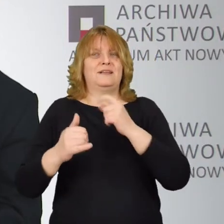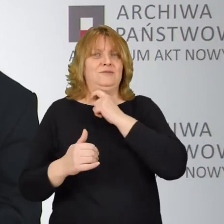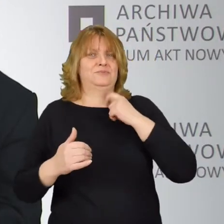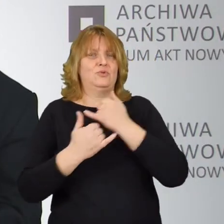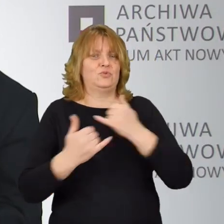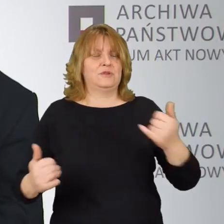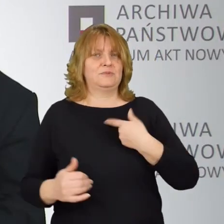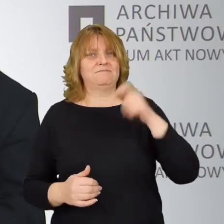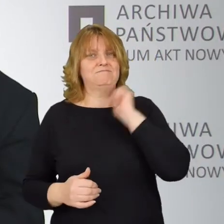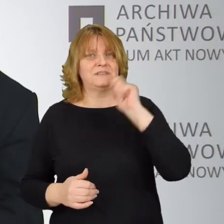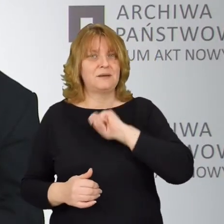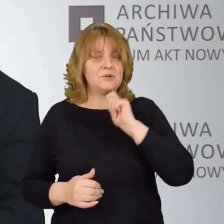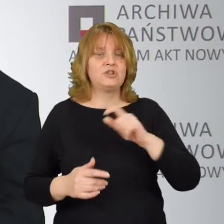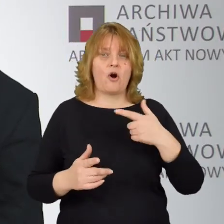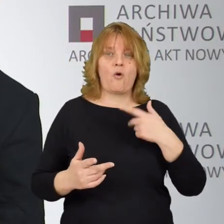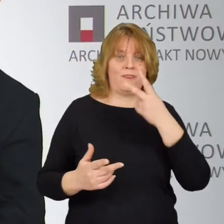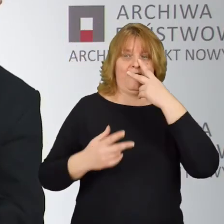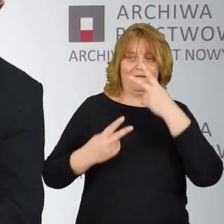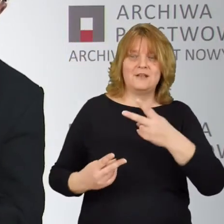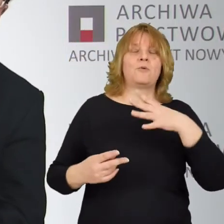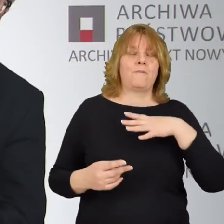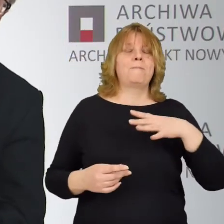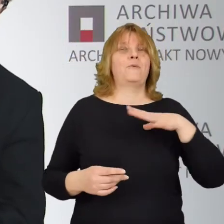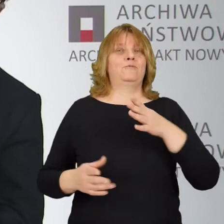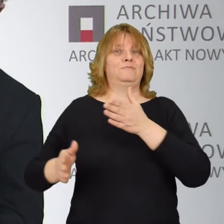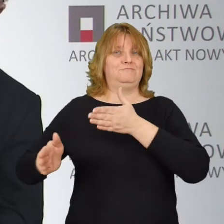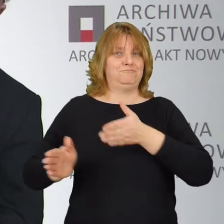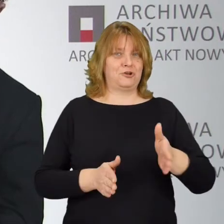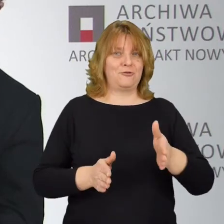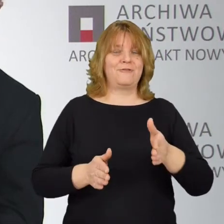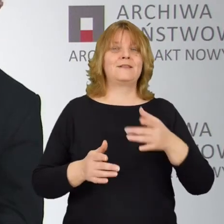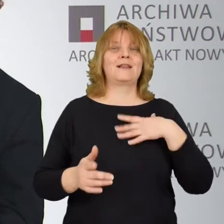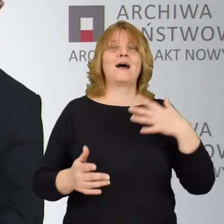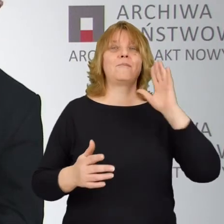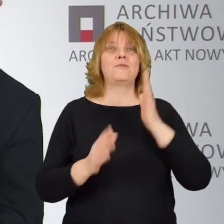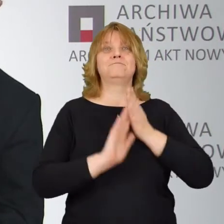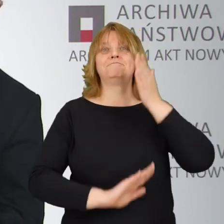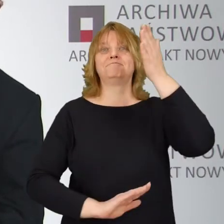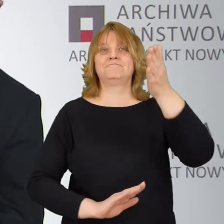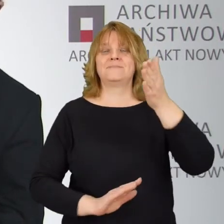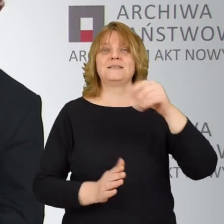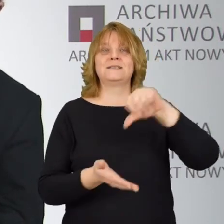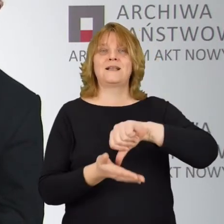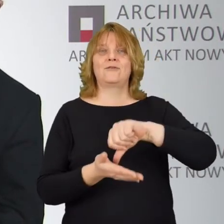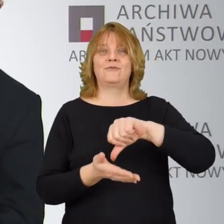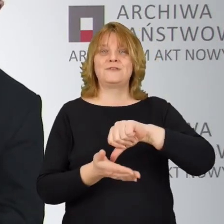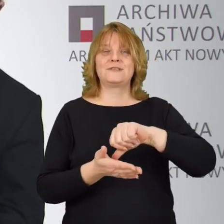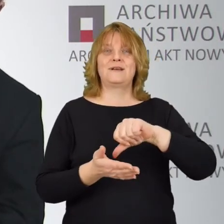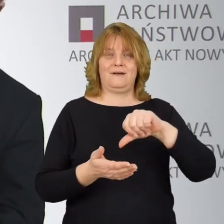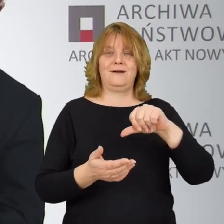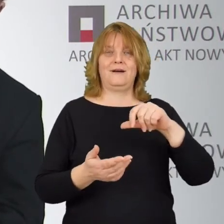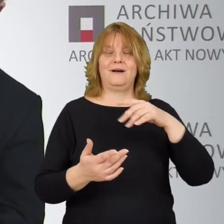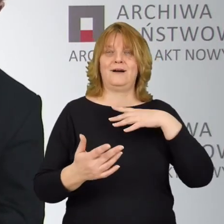tą rzeczywistością, i dlatego był przygotowany na objęcie swojego stanowiska i zderzenie się z